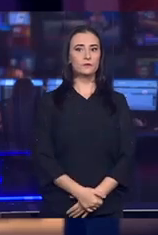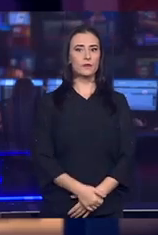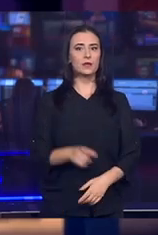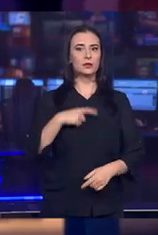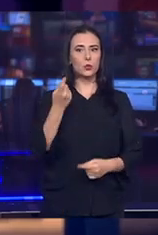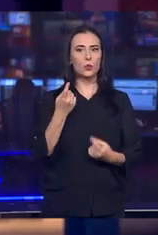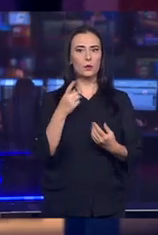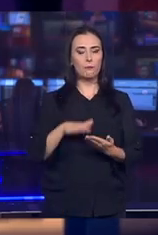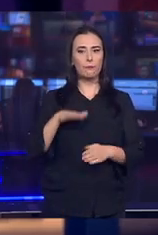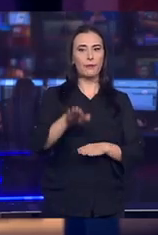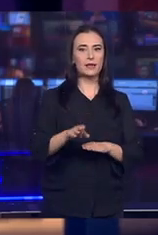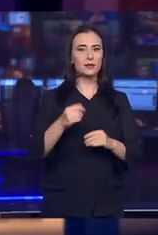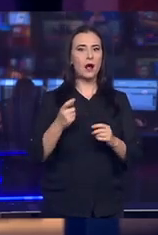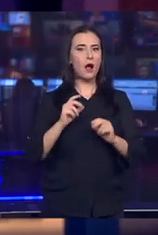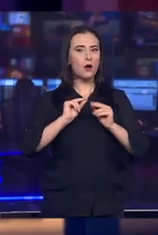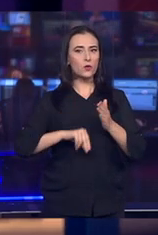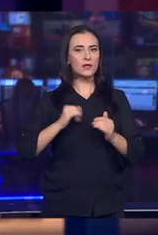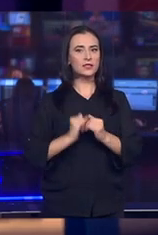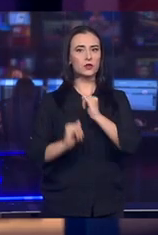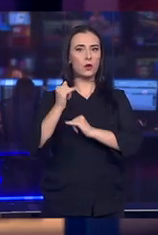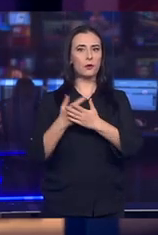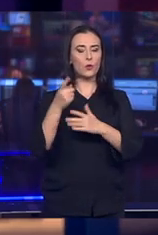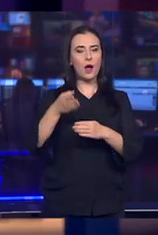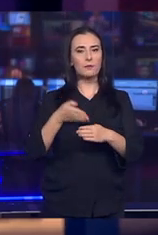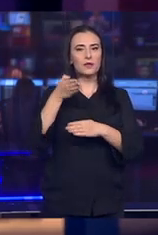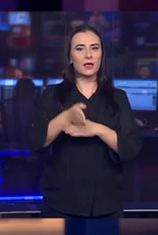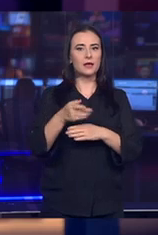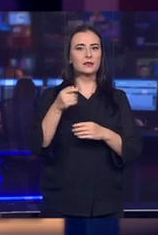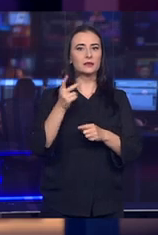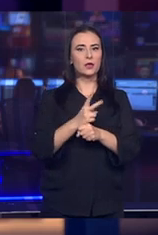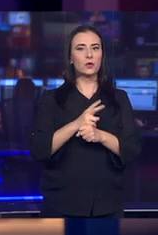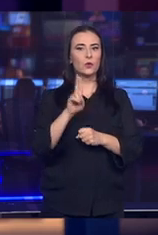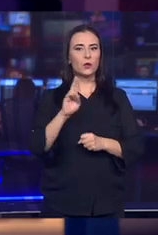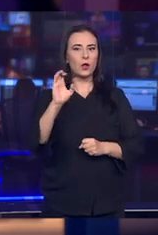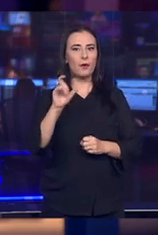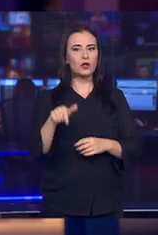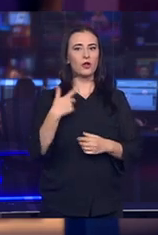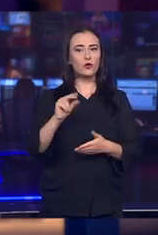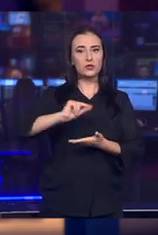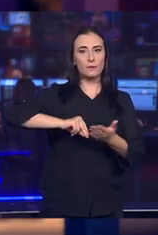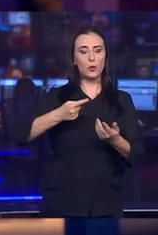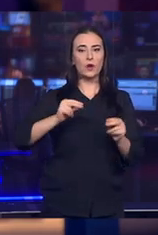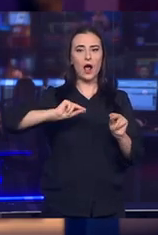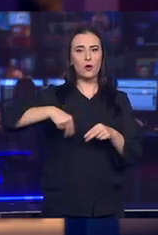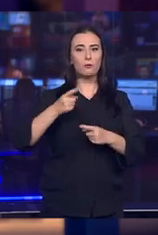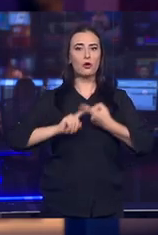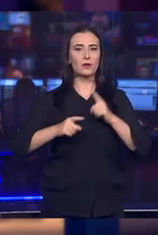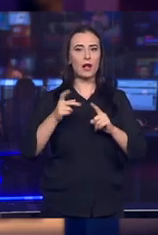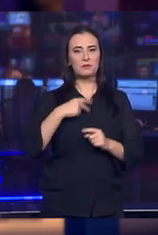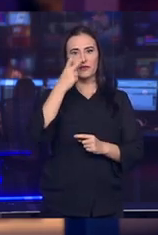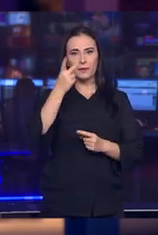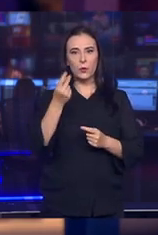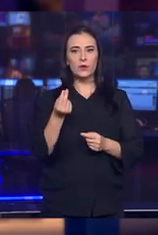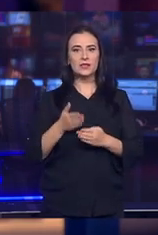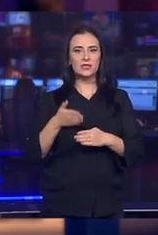Încă un pas către un acord istoric în privința migrației între statele membre ale Uniunii Europene. A fost semnat un acord politic care prevede că